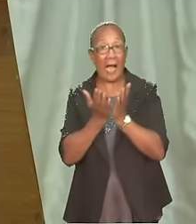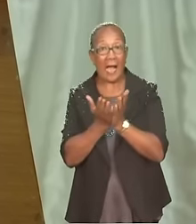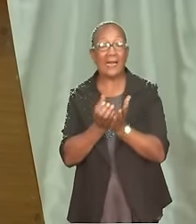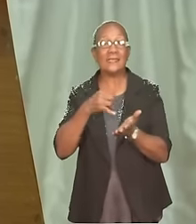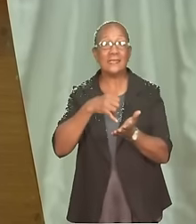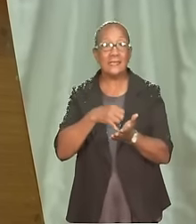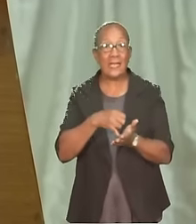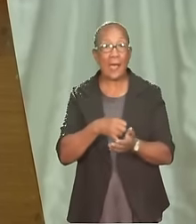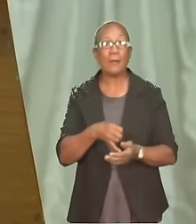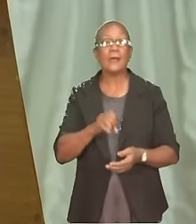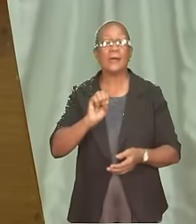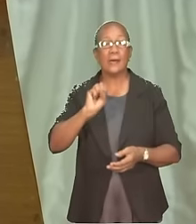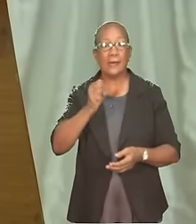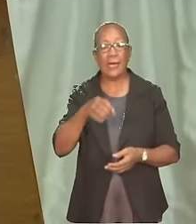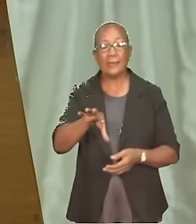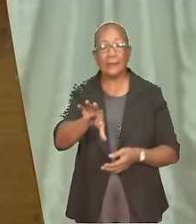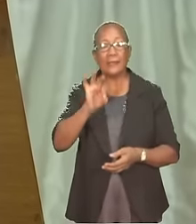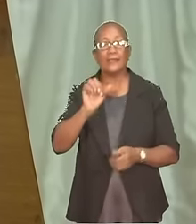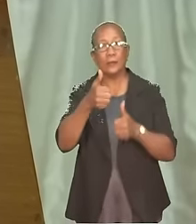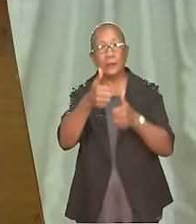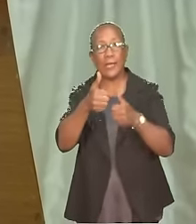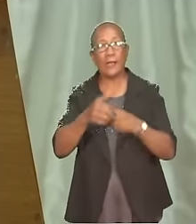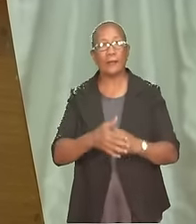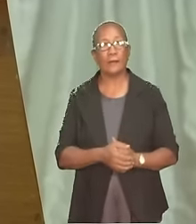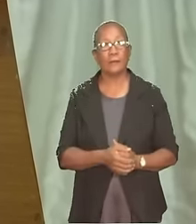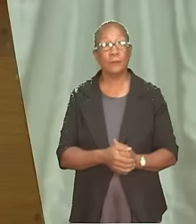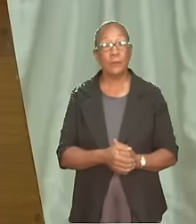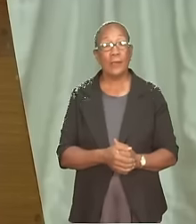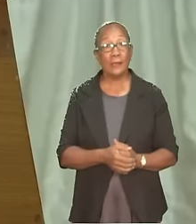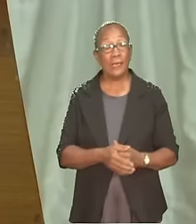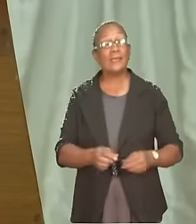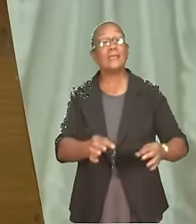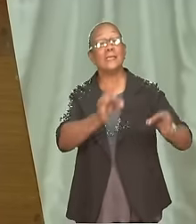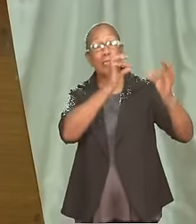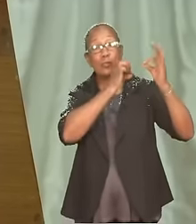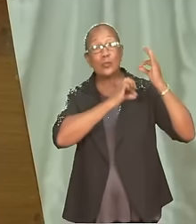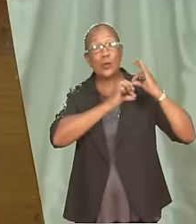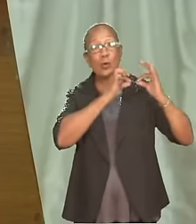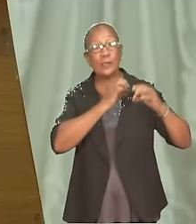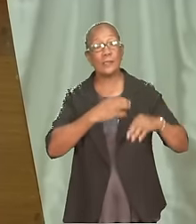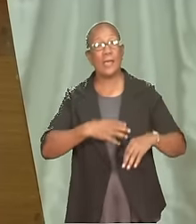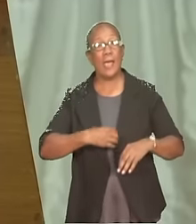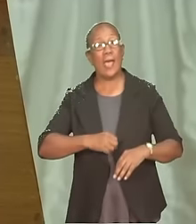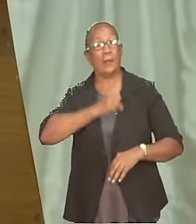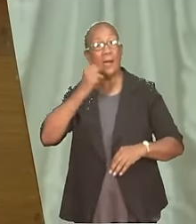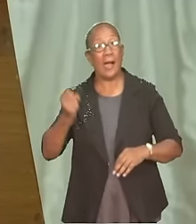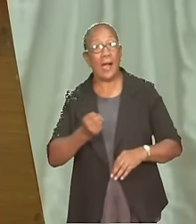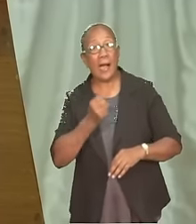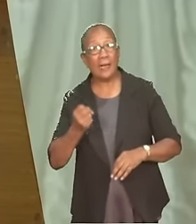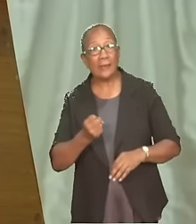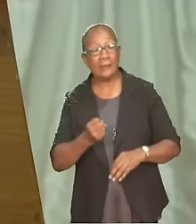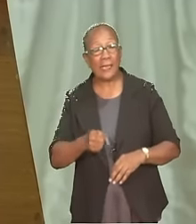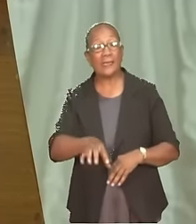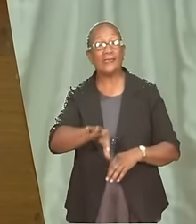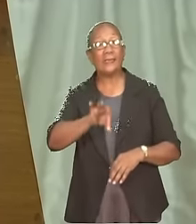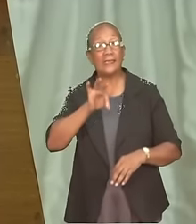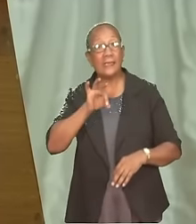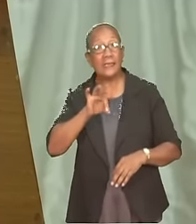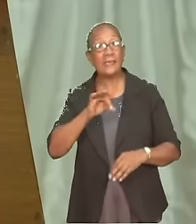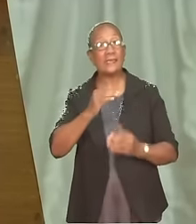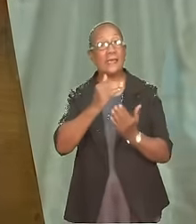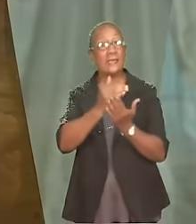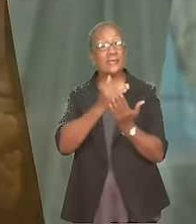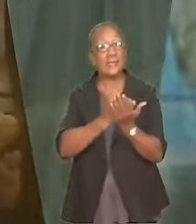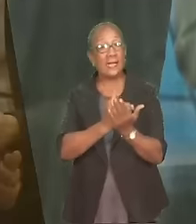in die landelijke evenredigheid. En dit is historisch. We hebben altijd een kiesstelsel in het land gehad. Vanaf